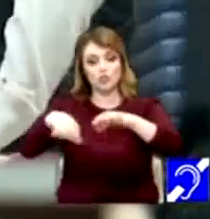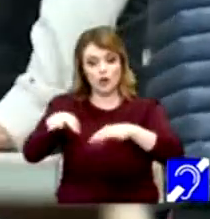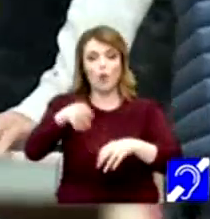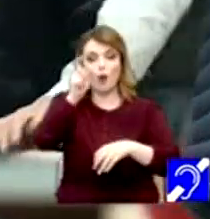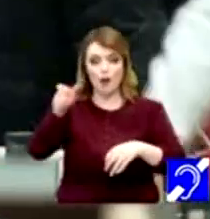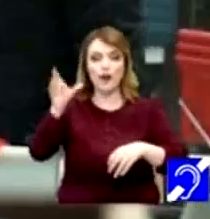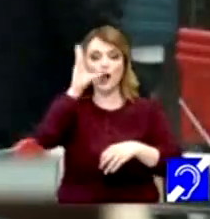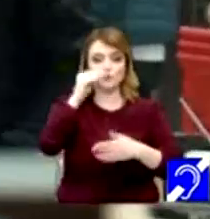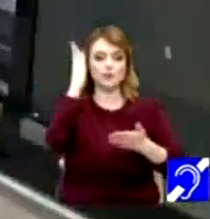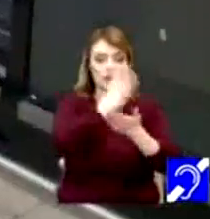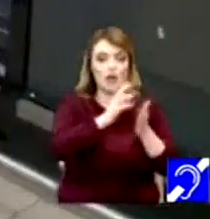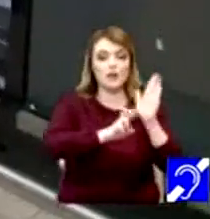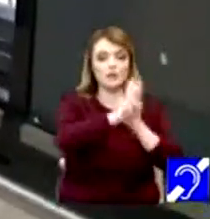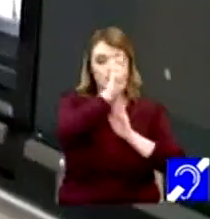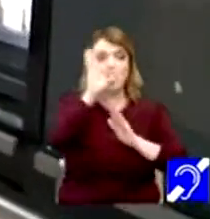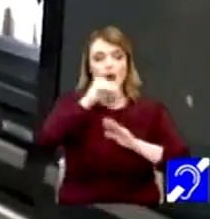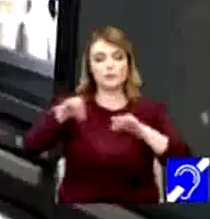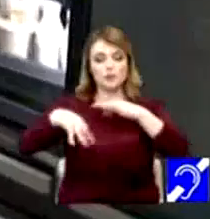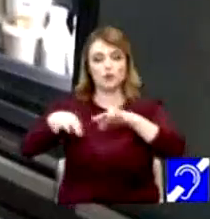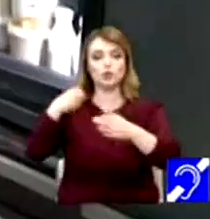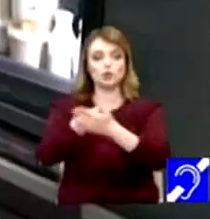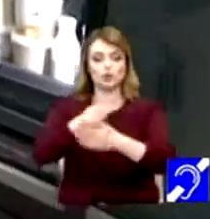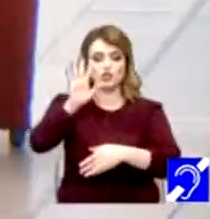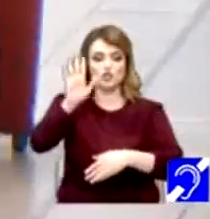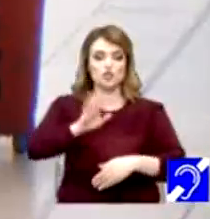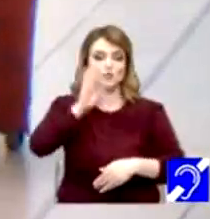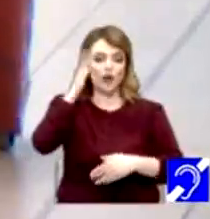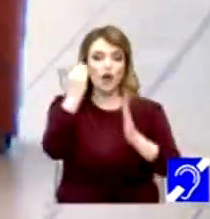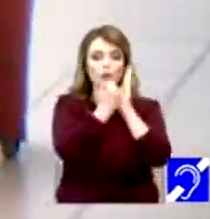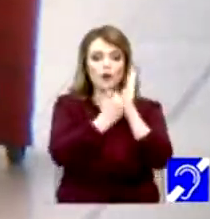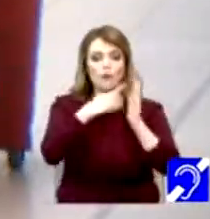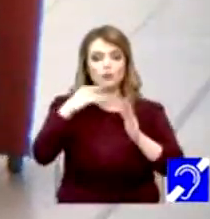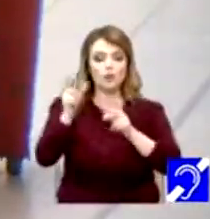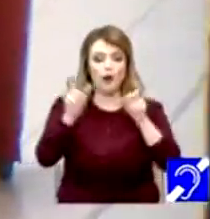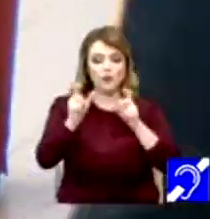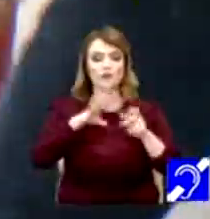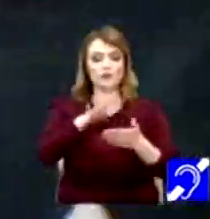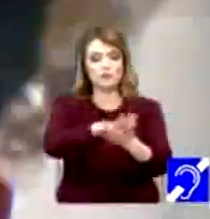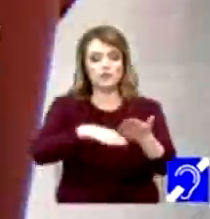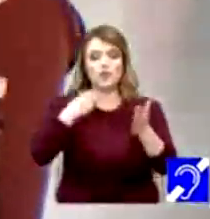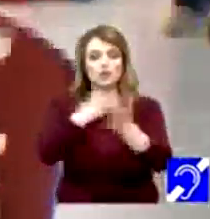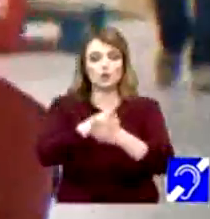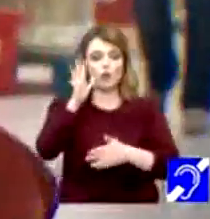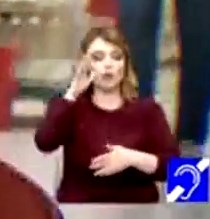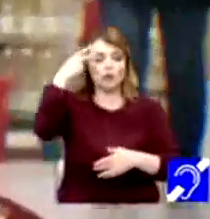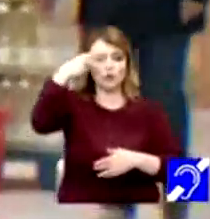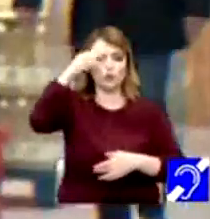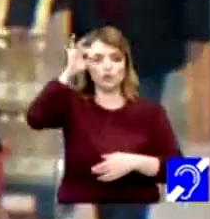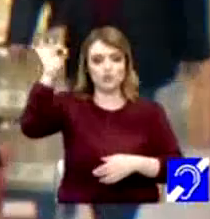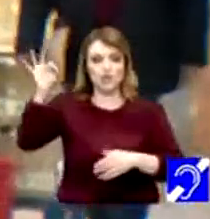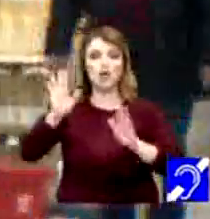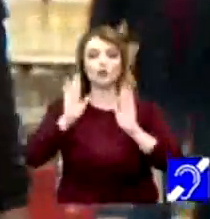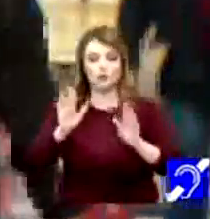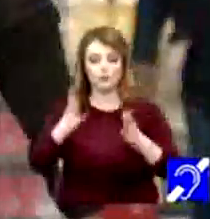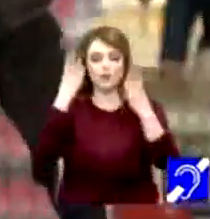la slujbă și circula până la ora 5 dimineața. Programul multor magazine a fost prelungit până la ora 20, însă doar